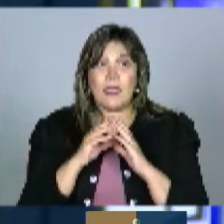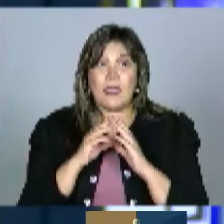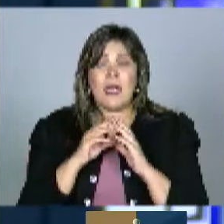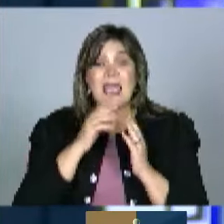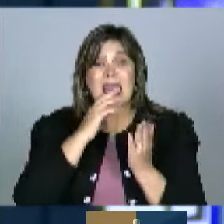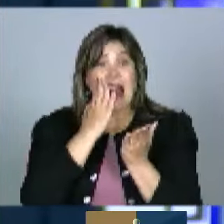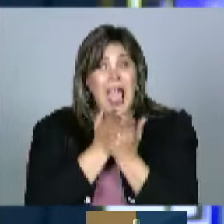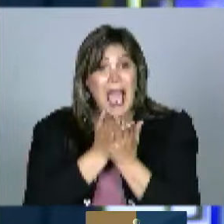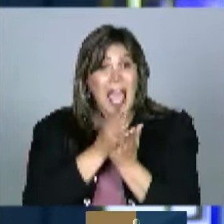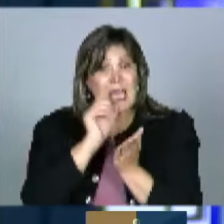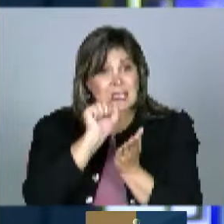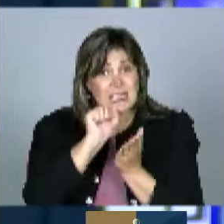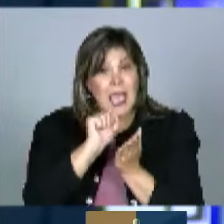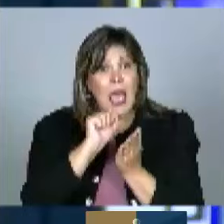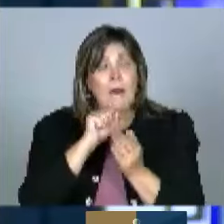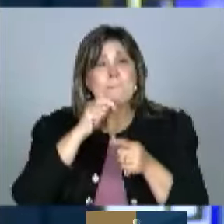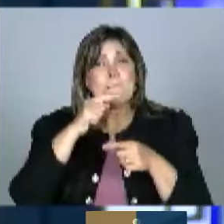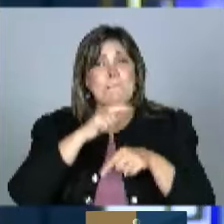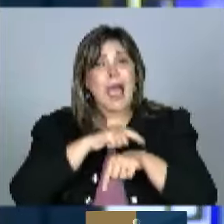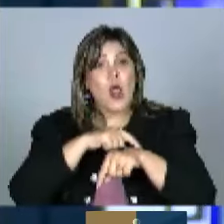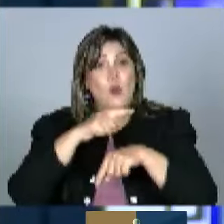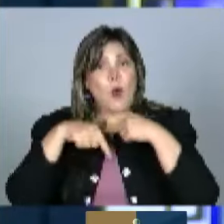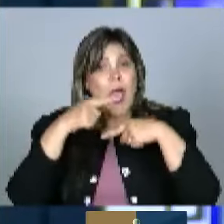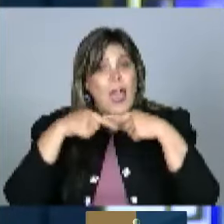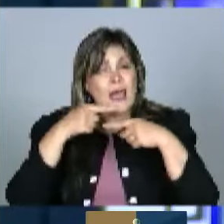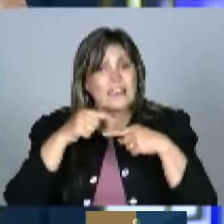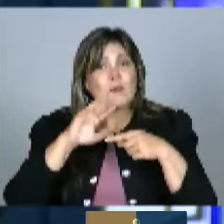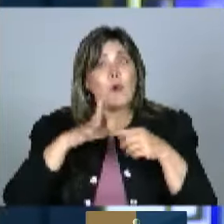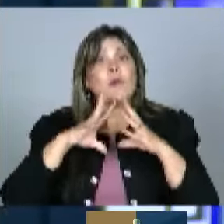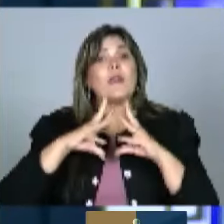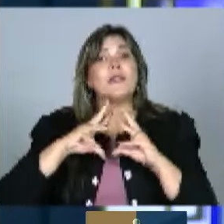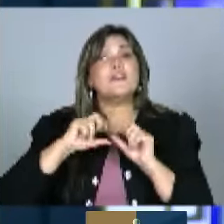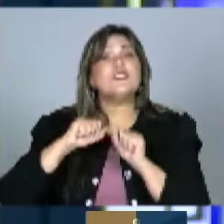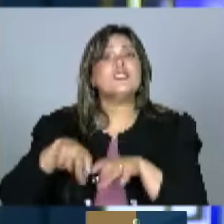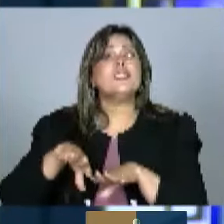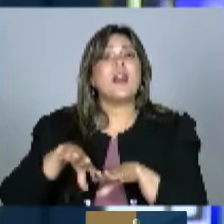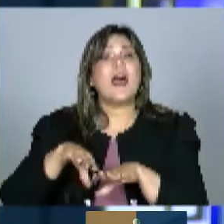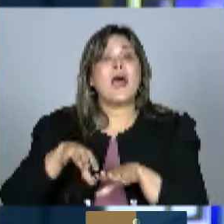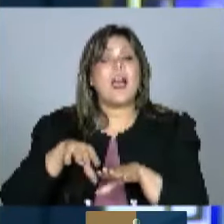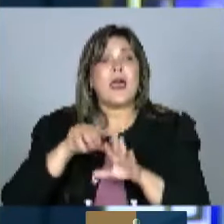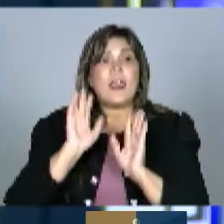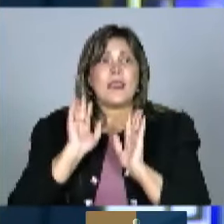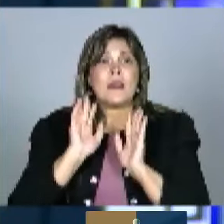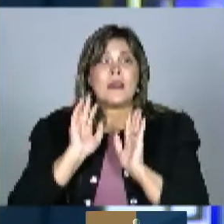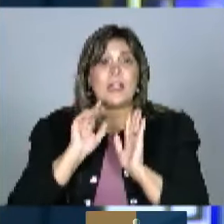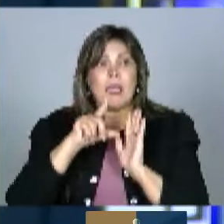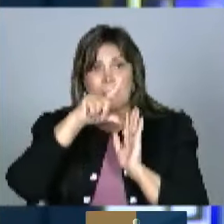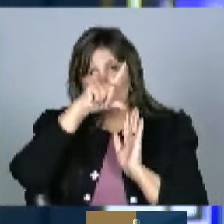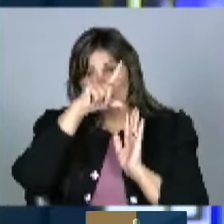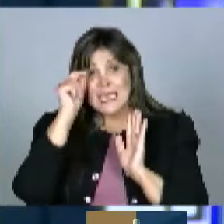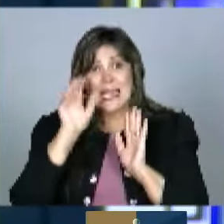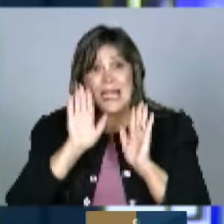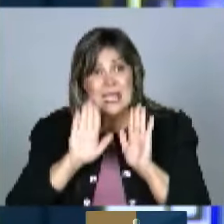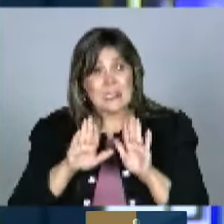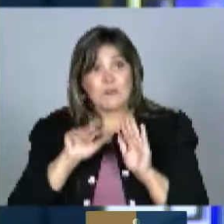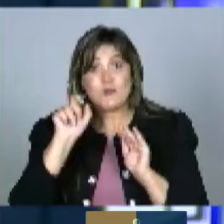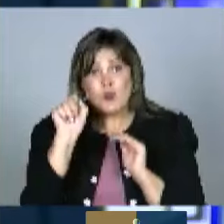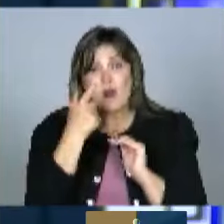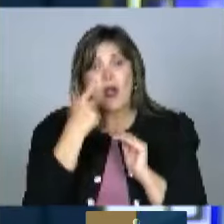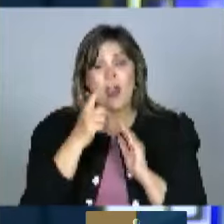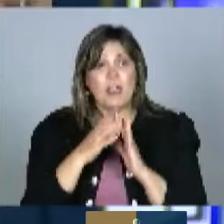دهو مع مرور الوقت يضيع فهو اثبات حاله مثلا وعلى وجه